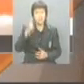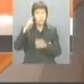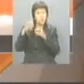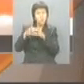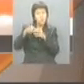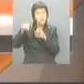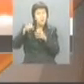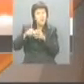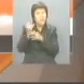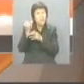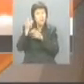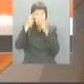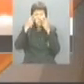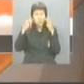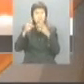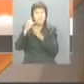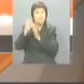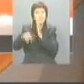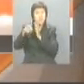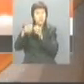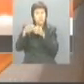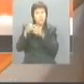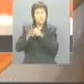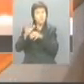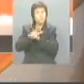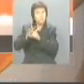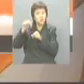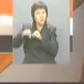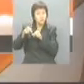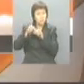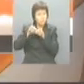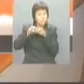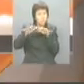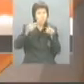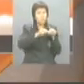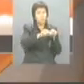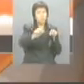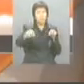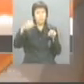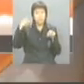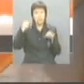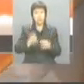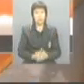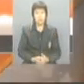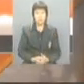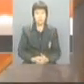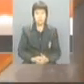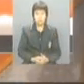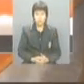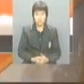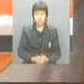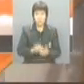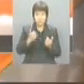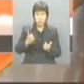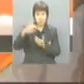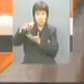ทีนี้ในส่วนของสถานทูตเองก็กำลังติดตามสถานการณ์อยู่นะได้มีการประสานกับชุมชนไทยในพื้นที่ให้ช่วยแจ้งข้อมูลให้กับสถาน